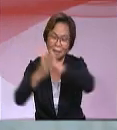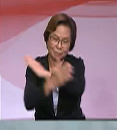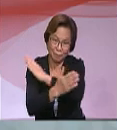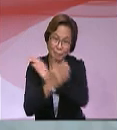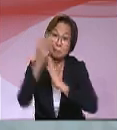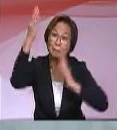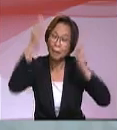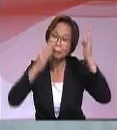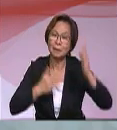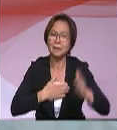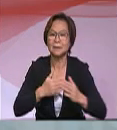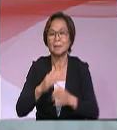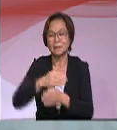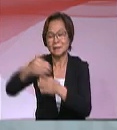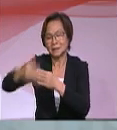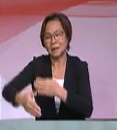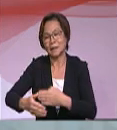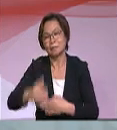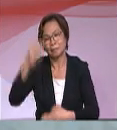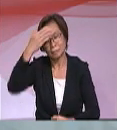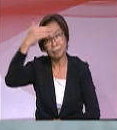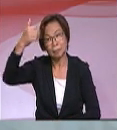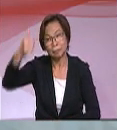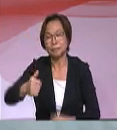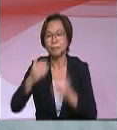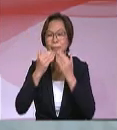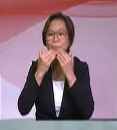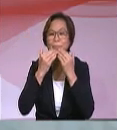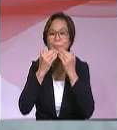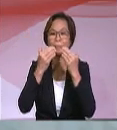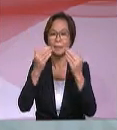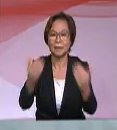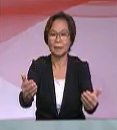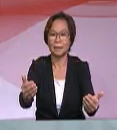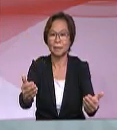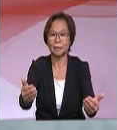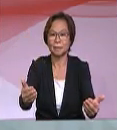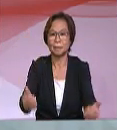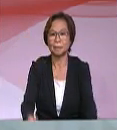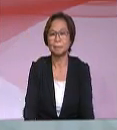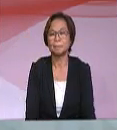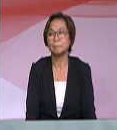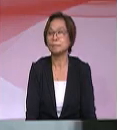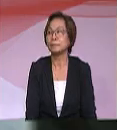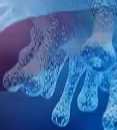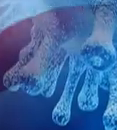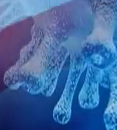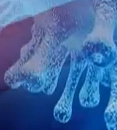Sekian, wabillahi taufiq wa hidayah. Assalamualaikum warahmatullahi taala wabarakatuh. Terima kasih kepada semua.